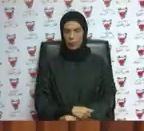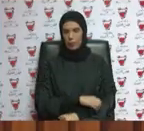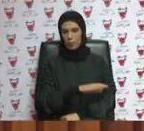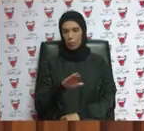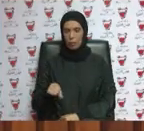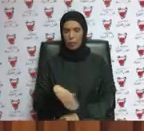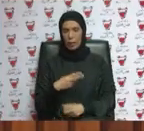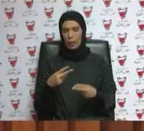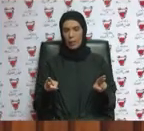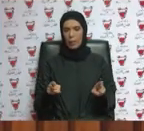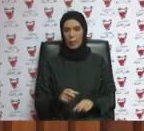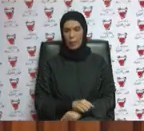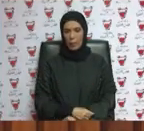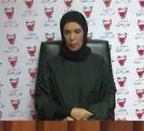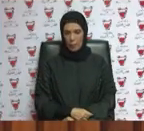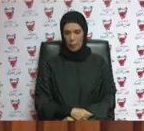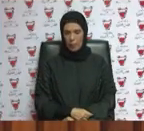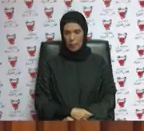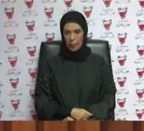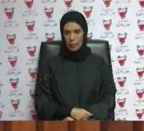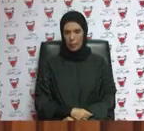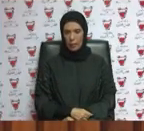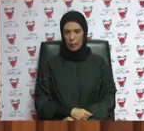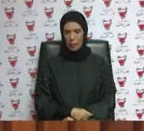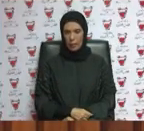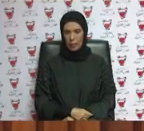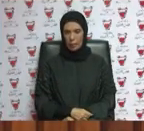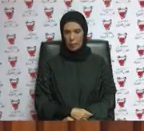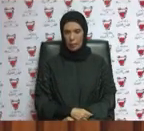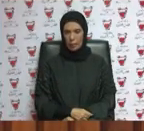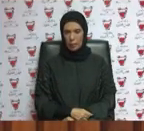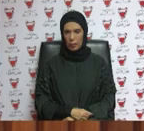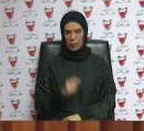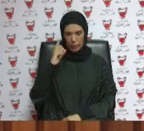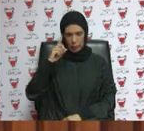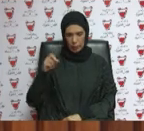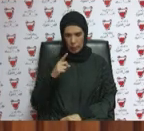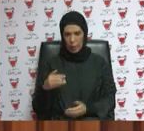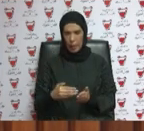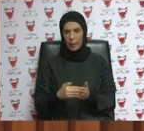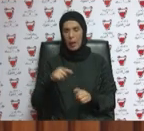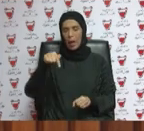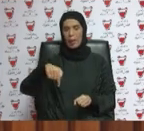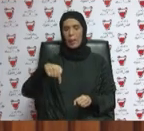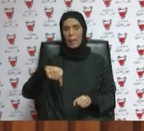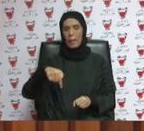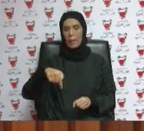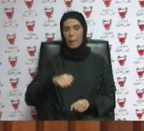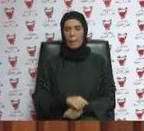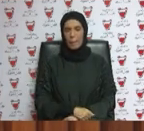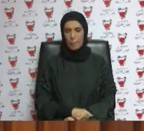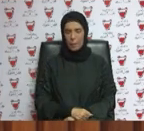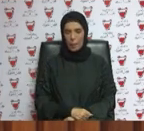أغلبية موافقة. أخوان، سنأخذ رأيكم النهائي الآن،